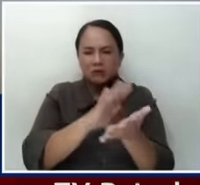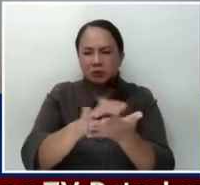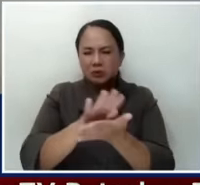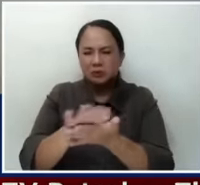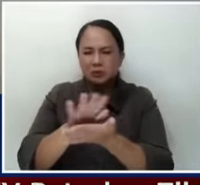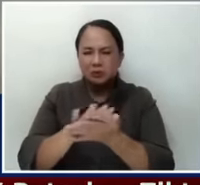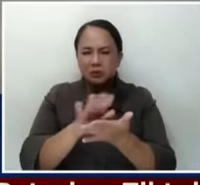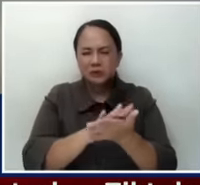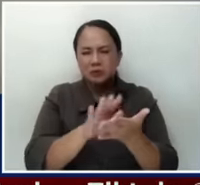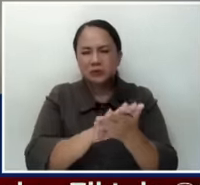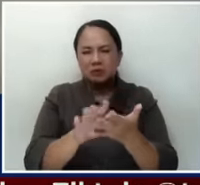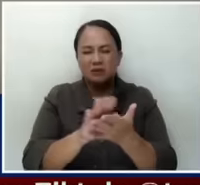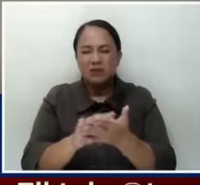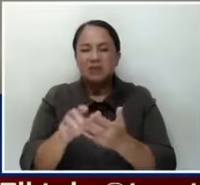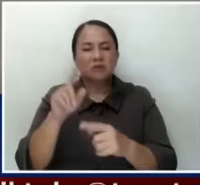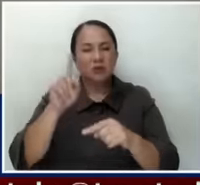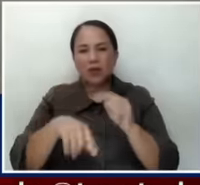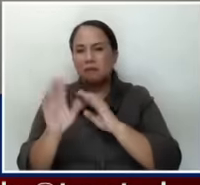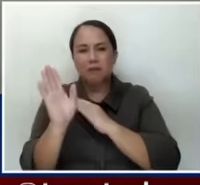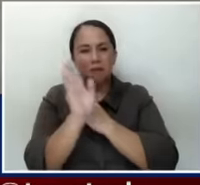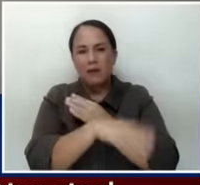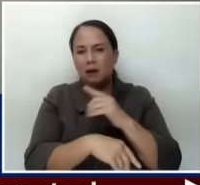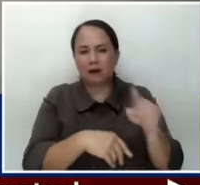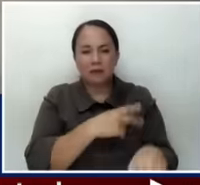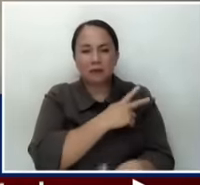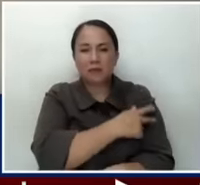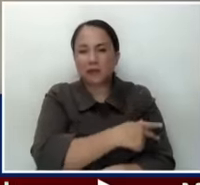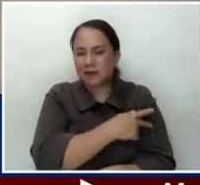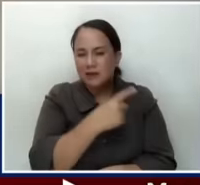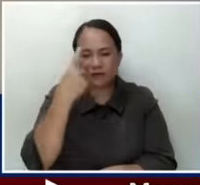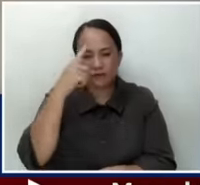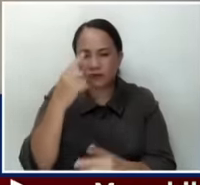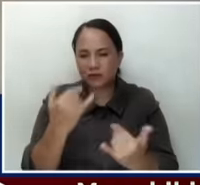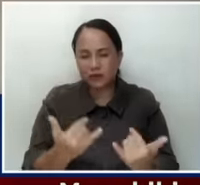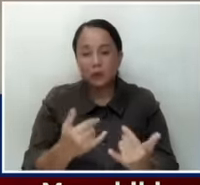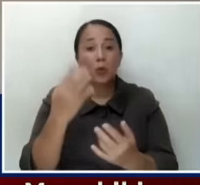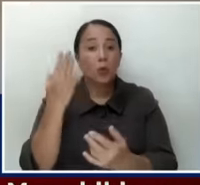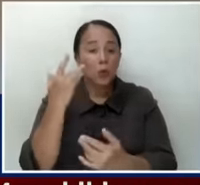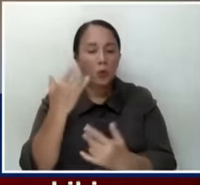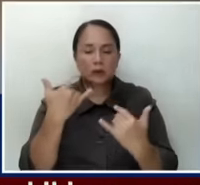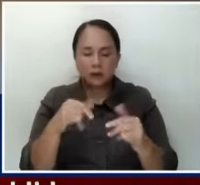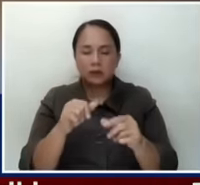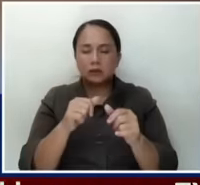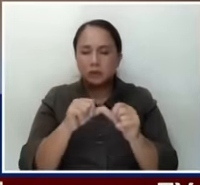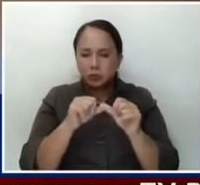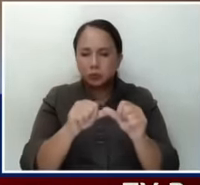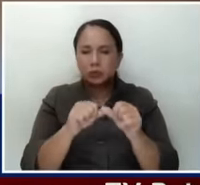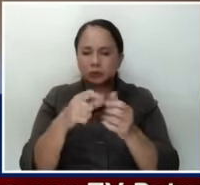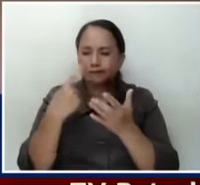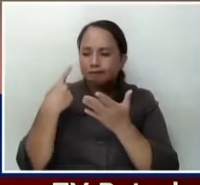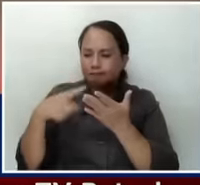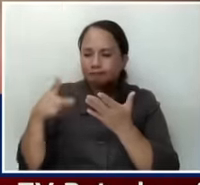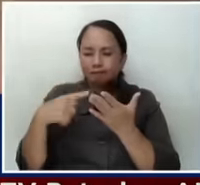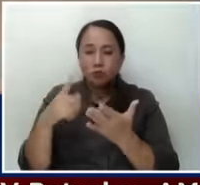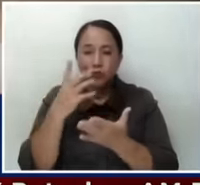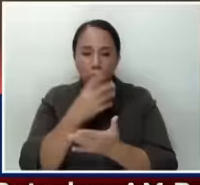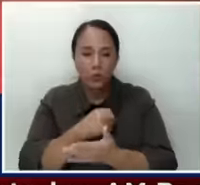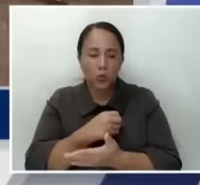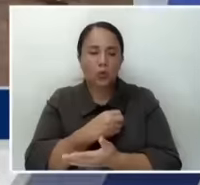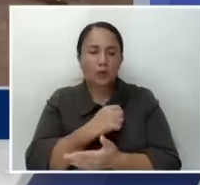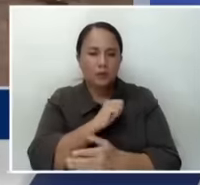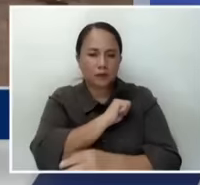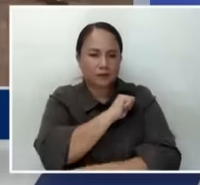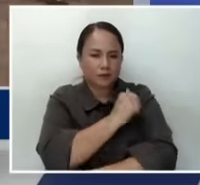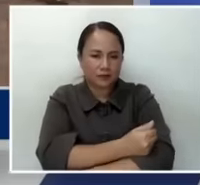hindi pa maibabalik talaga yung mga pasyente sa kanilang mga beds dahil nga patuloy pa rin yung investigasyon ng mga otoridad. Kabayan?